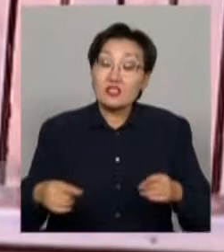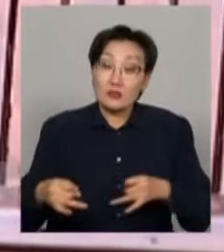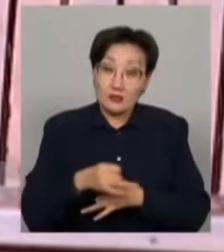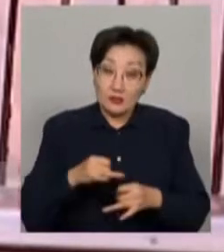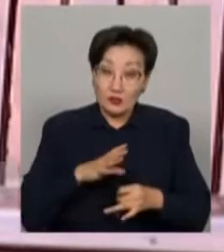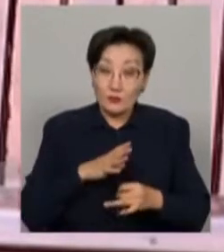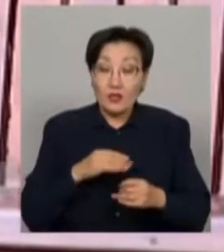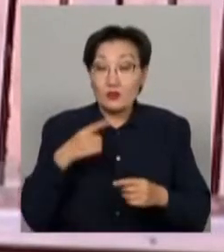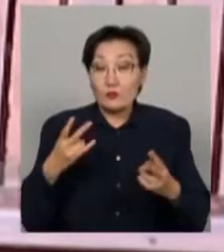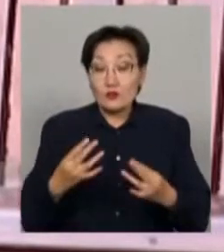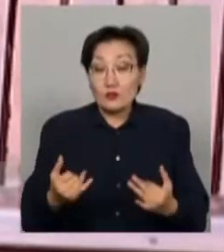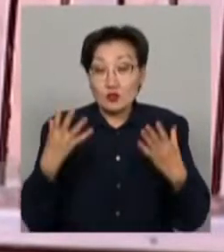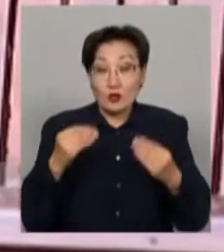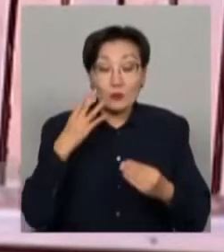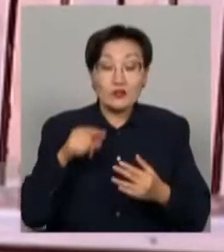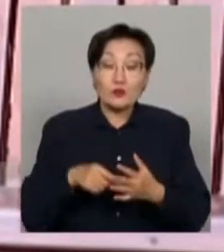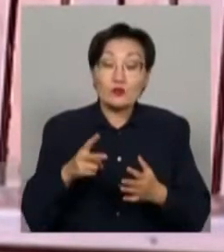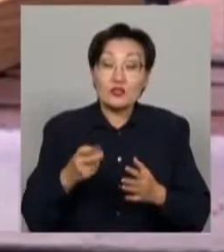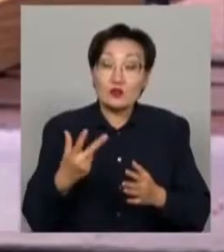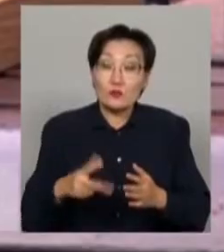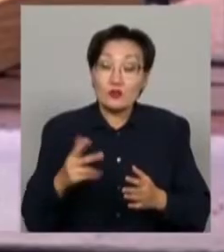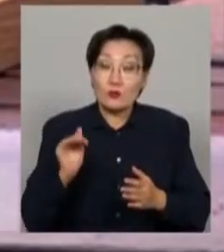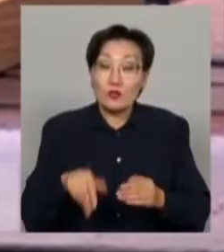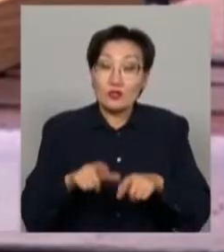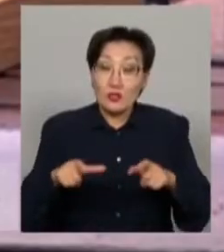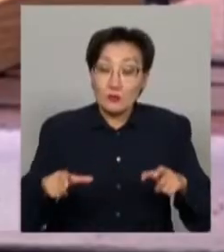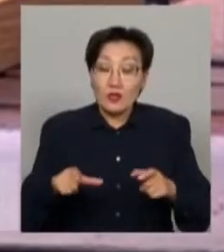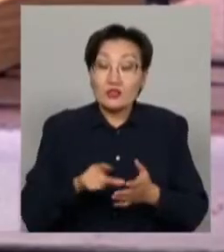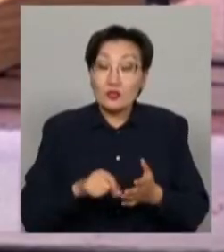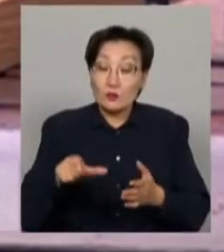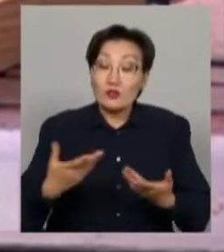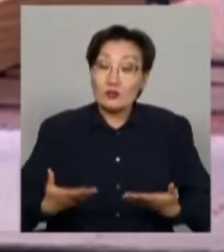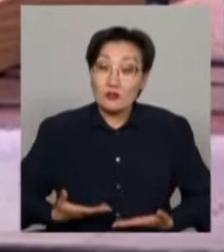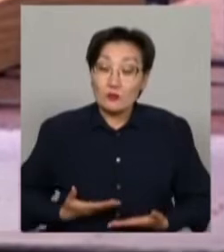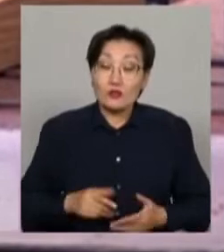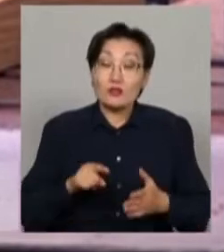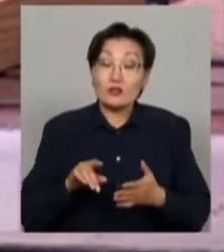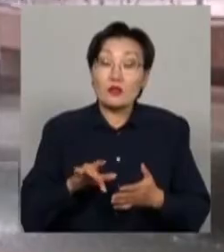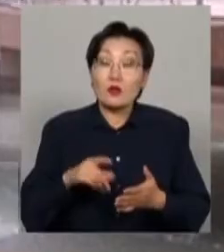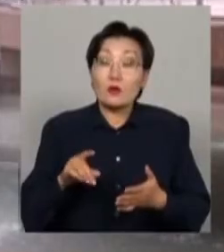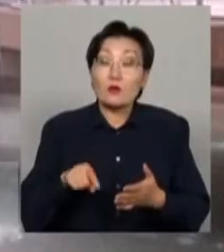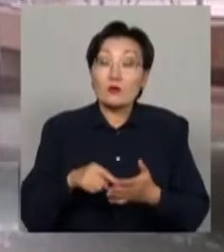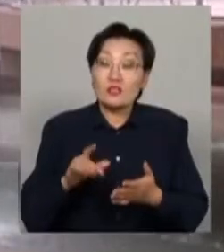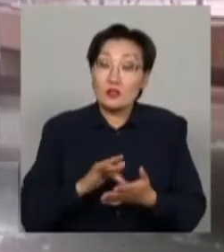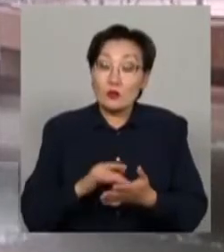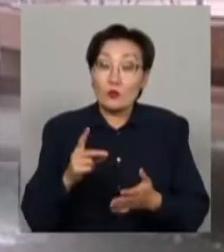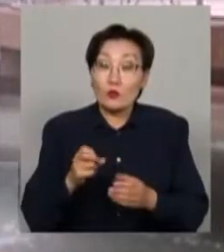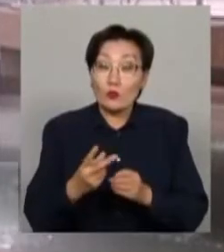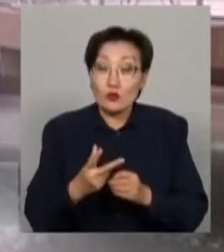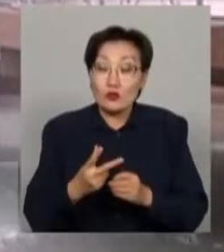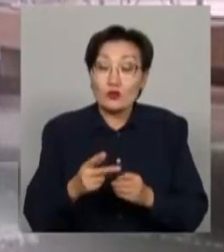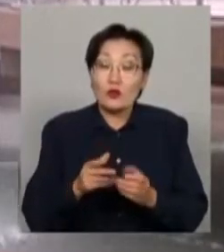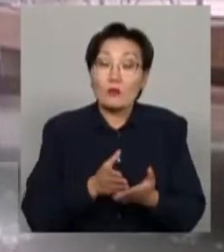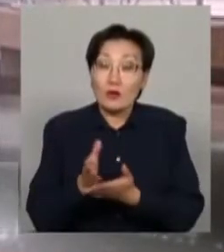талқыға салды. Айта кетейік, бүгінде Алматыда 233 мыңнан аса зейнеткер бар. Оларға қалалық бюджет есебінен 13 түрлі